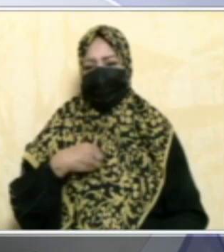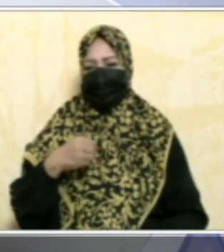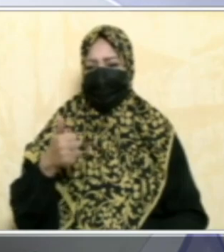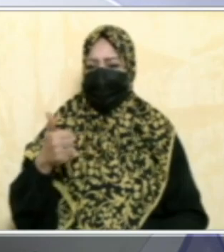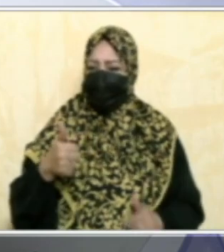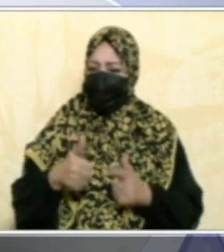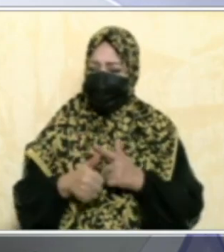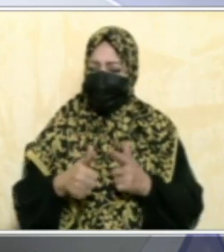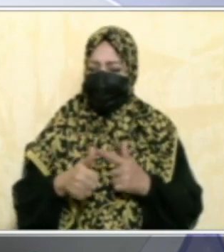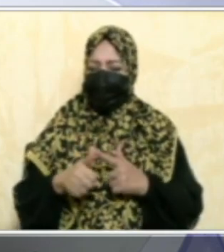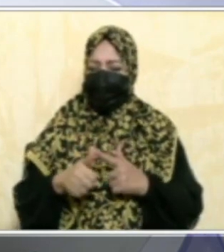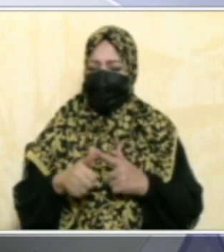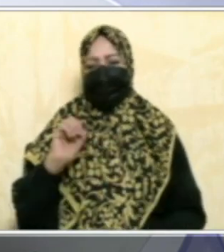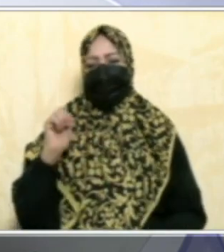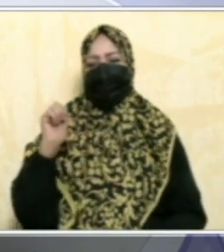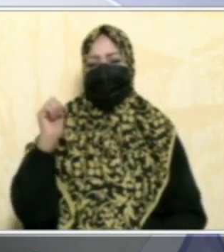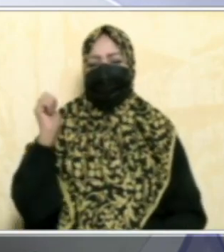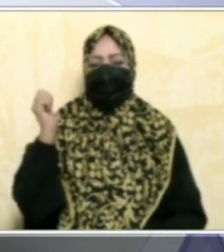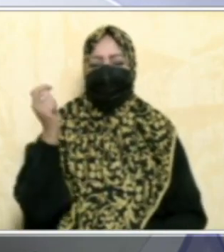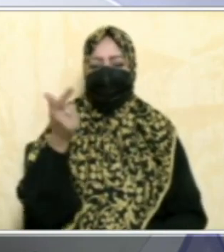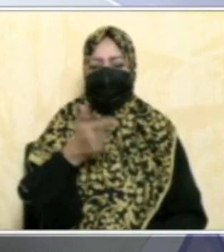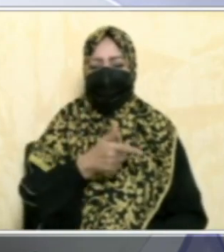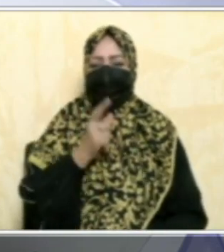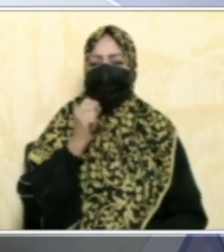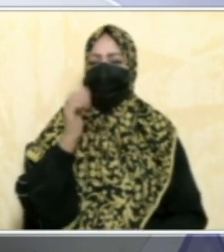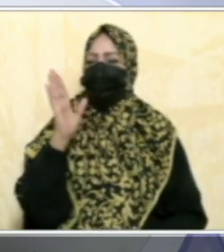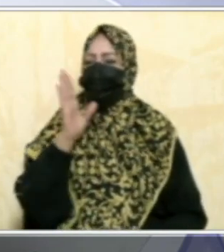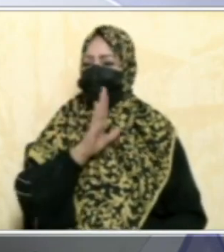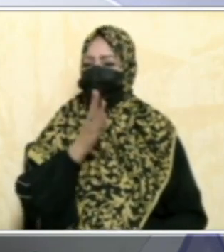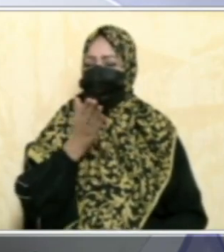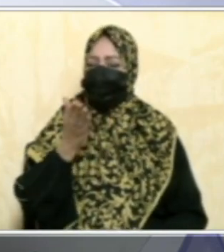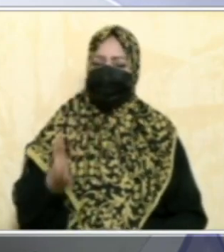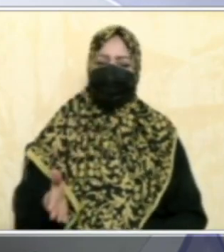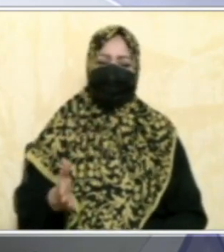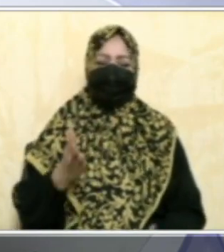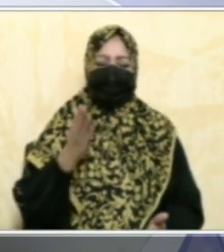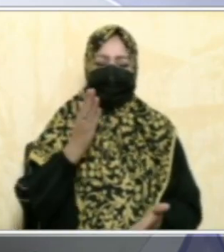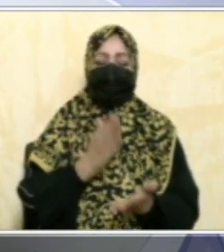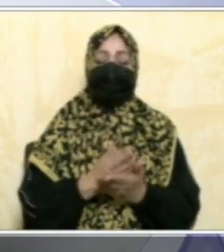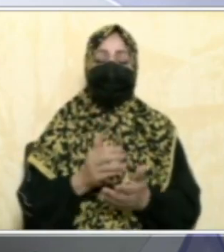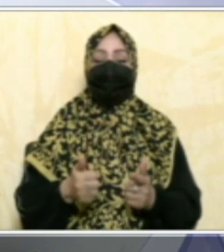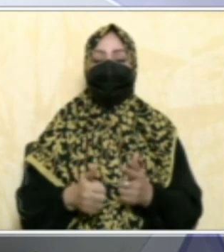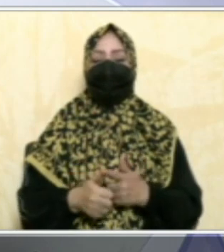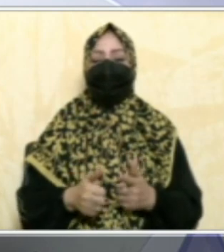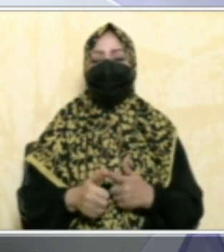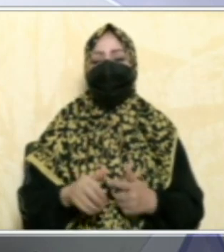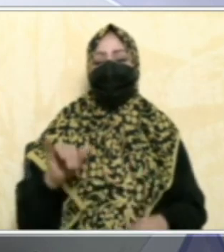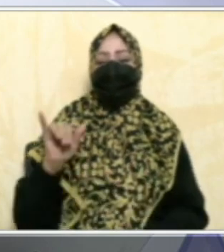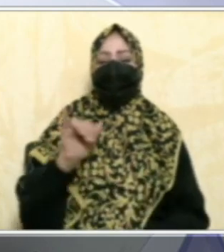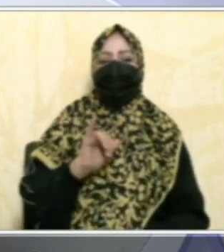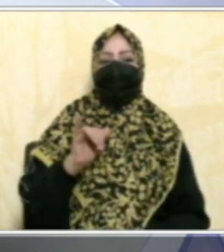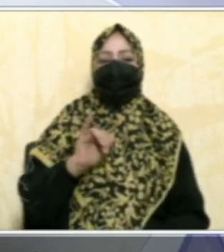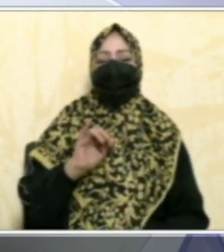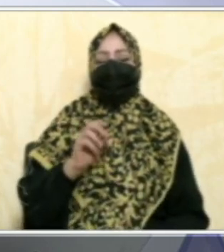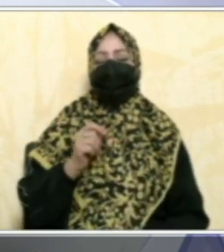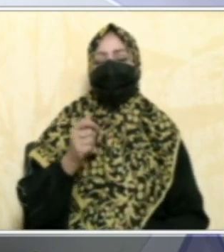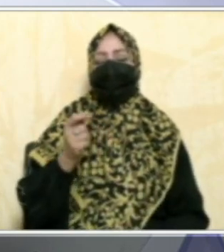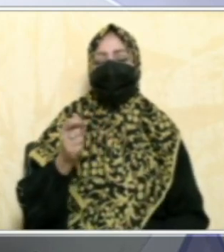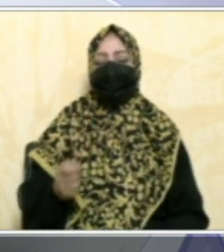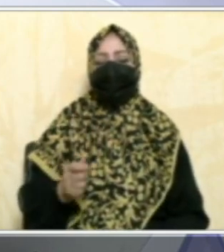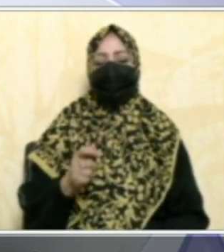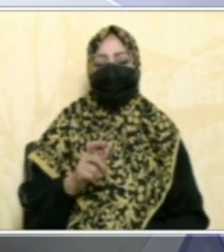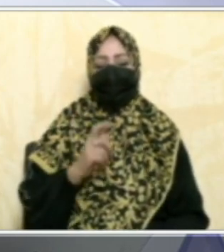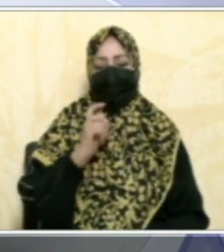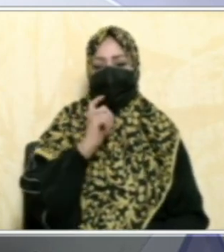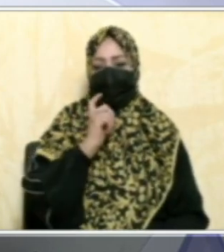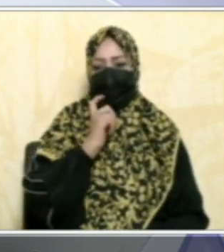هناك أشياء يجب صرف المال فيها أولا، الأشياء التي يجب صرف المال فيها أولا هذه هي التي ينبغي أن يصرف فيها المال،